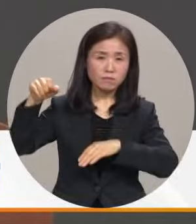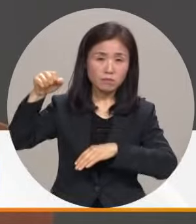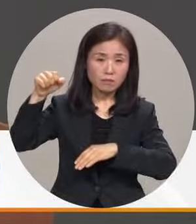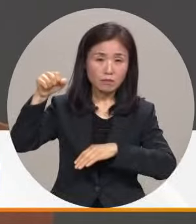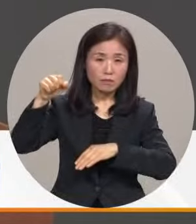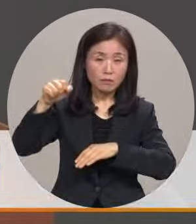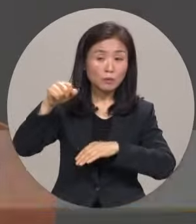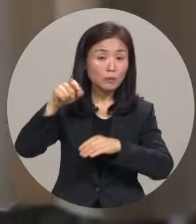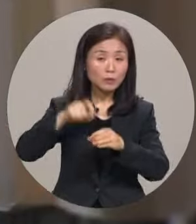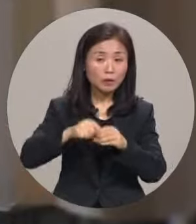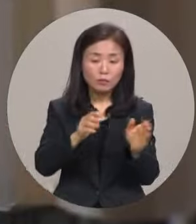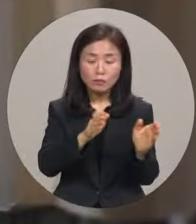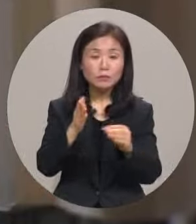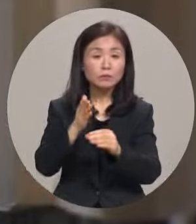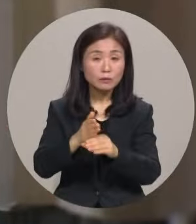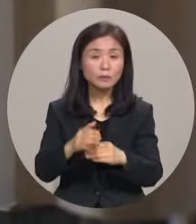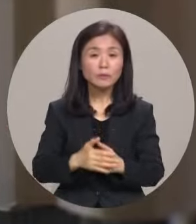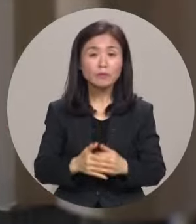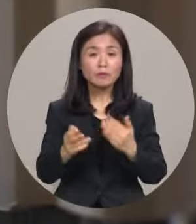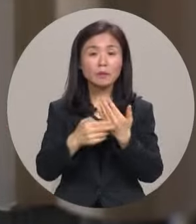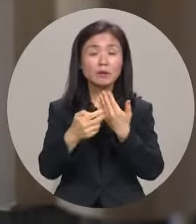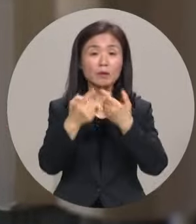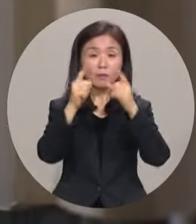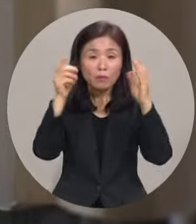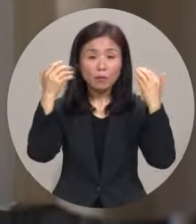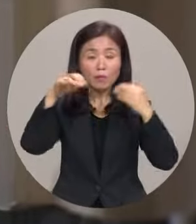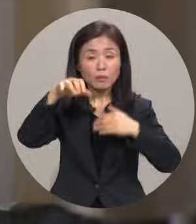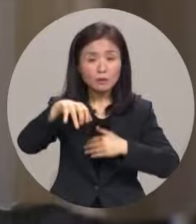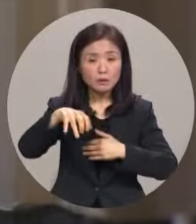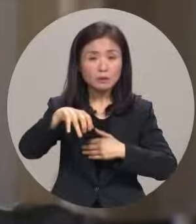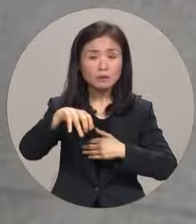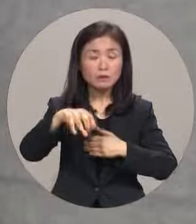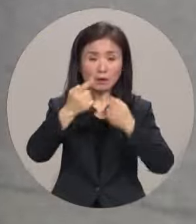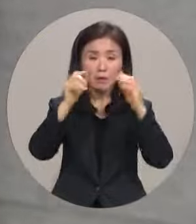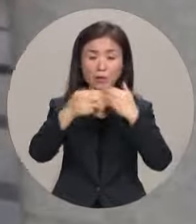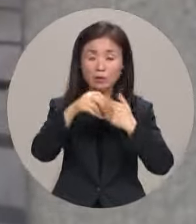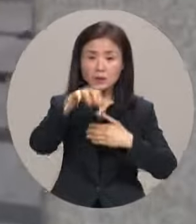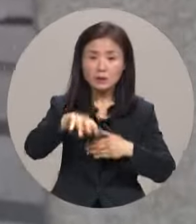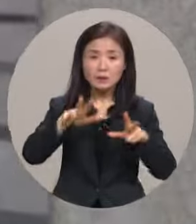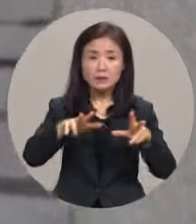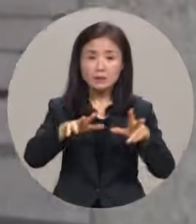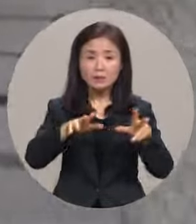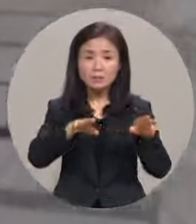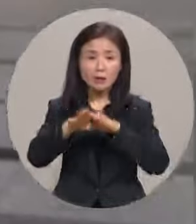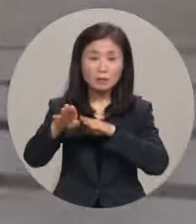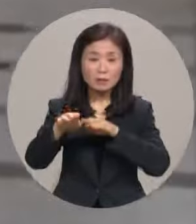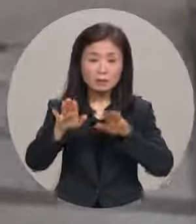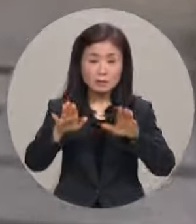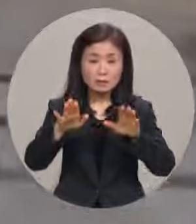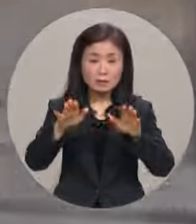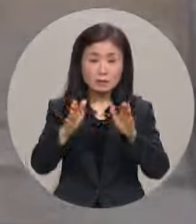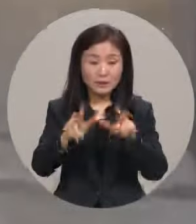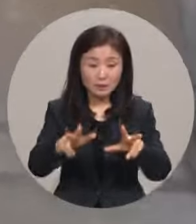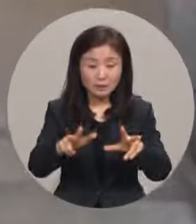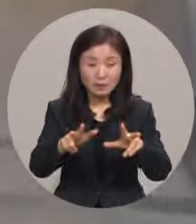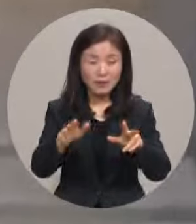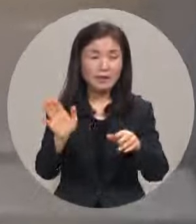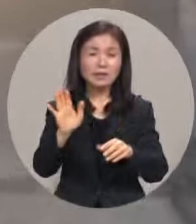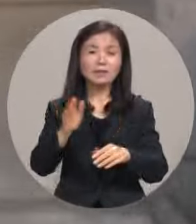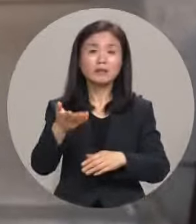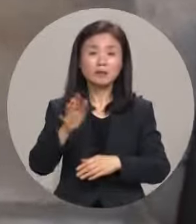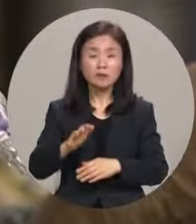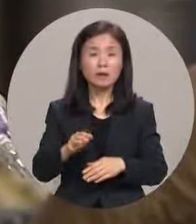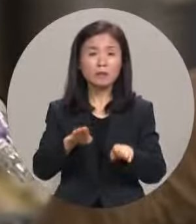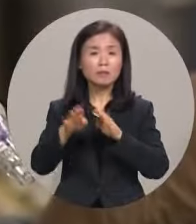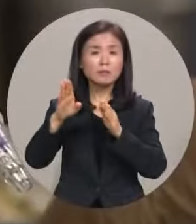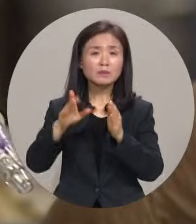준비하고 있습니다 대학병원에서는 지금 당장 파업이 시작된다는 분위기 아니지만 파업시 응급실 등 필스